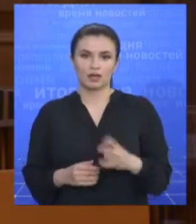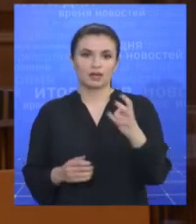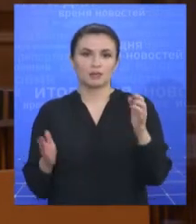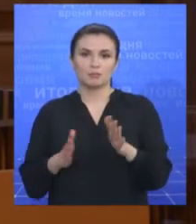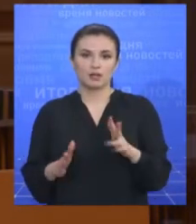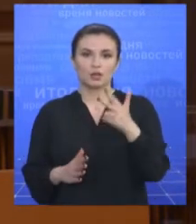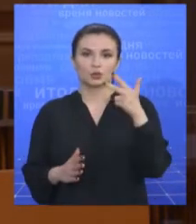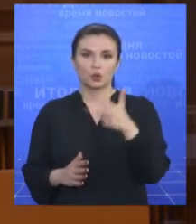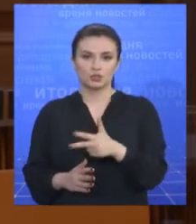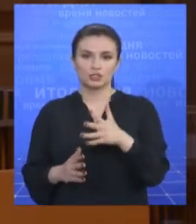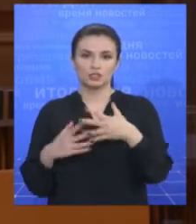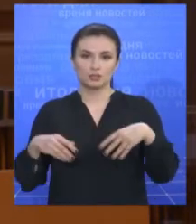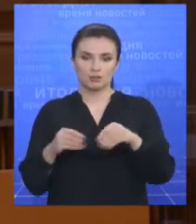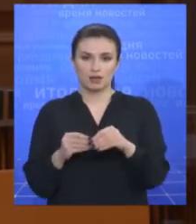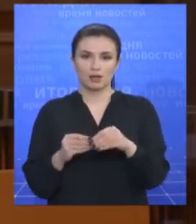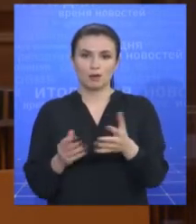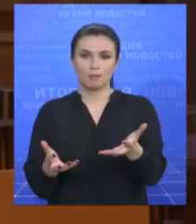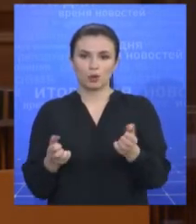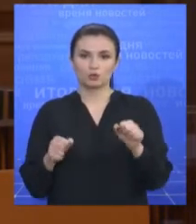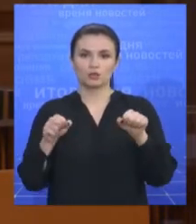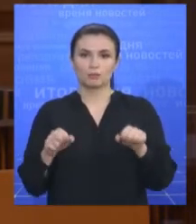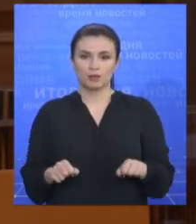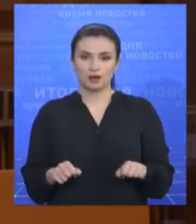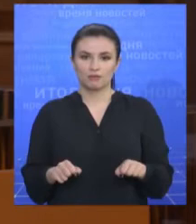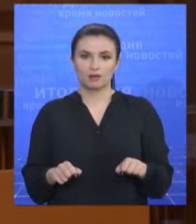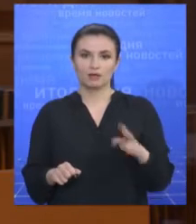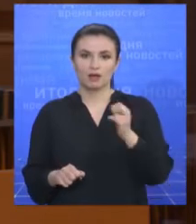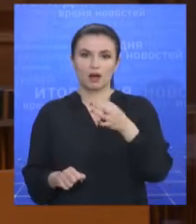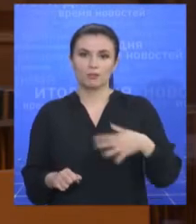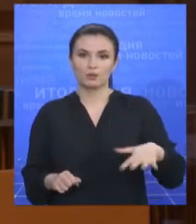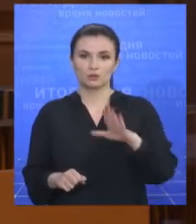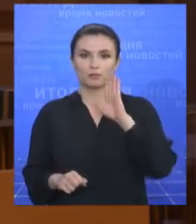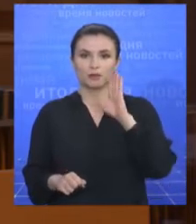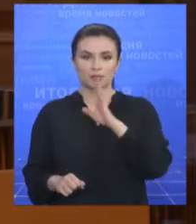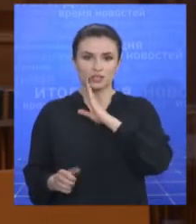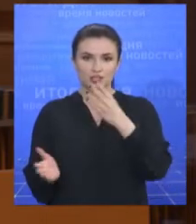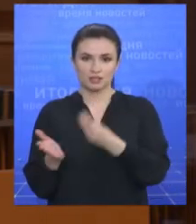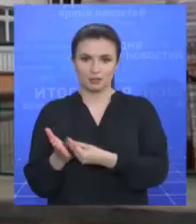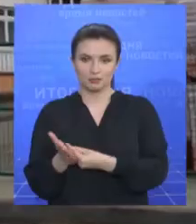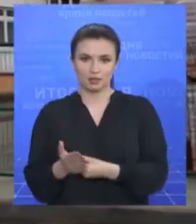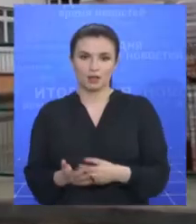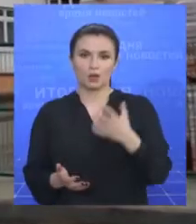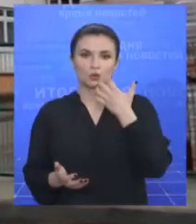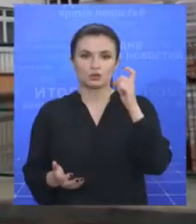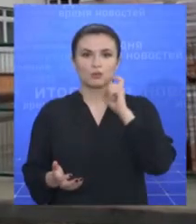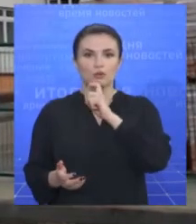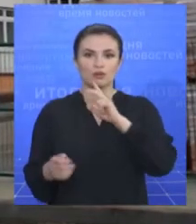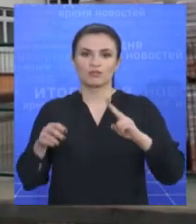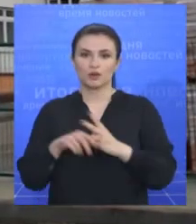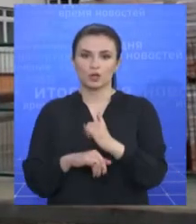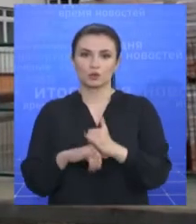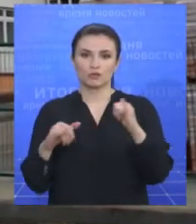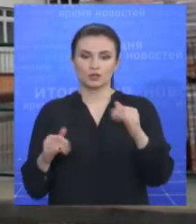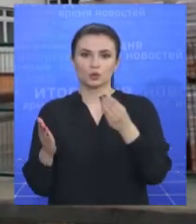Не менее 3 тысяч семей получат право на областной материнский капитал. На Южном Урале в два